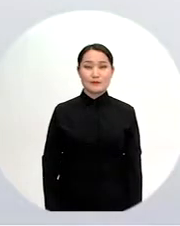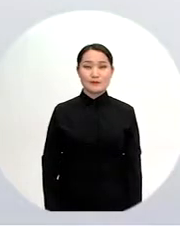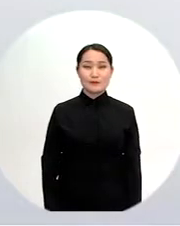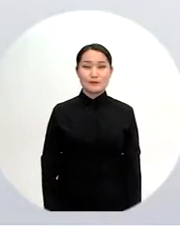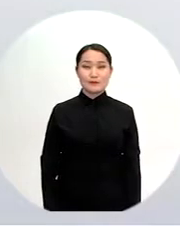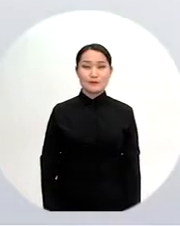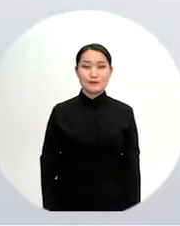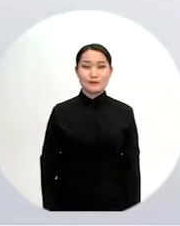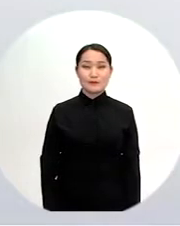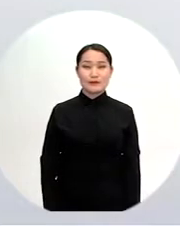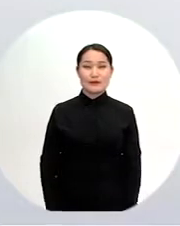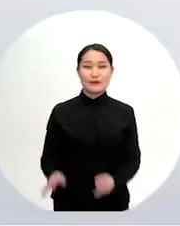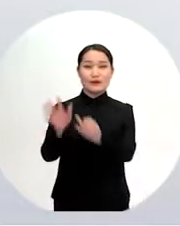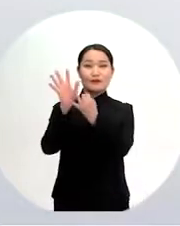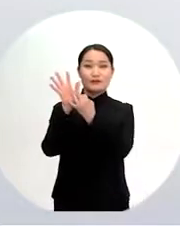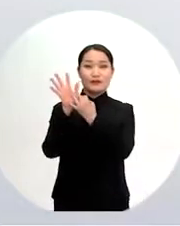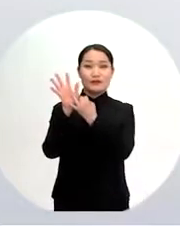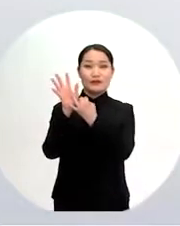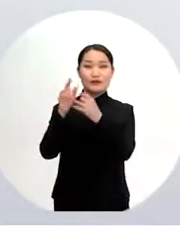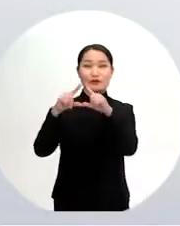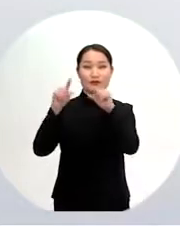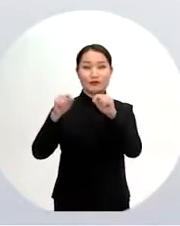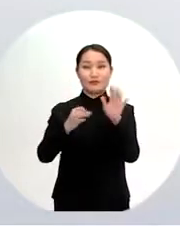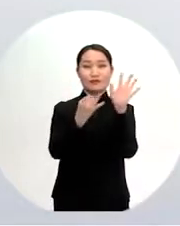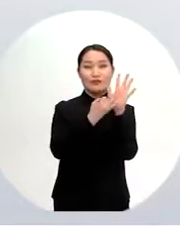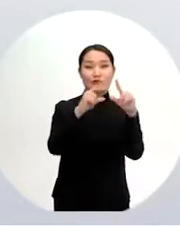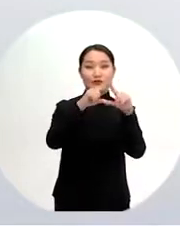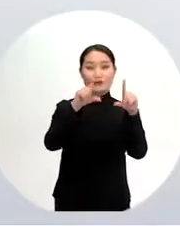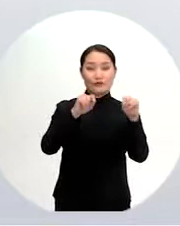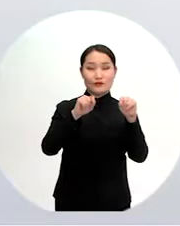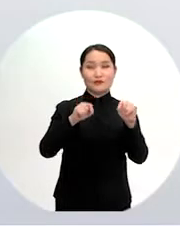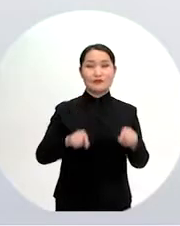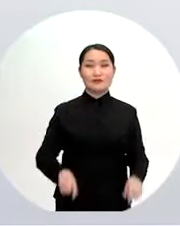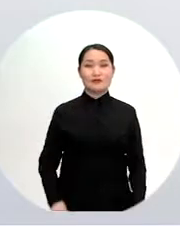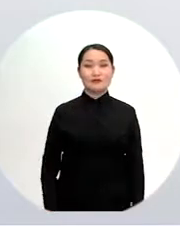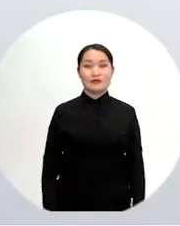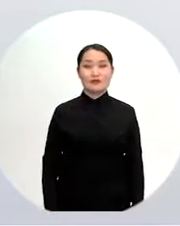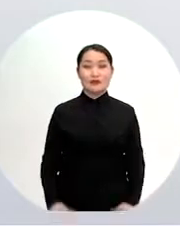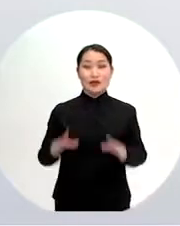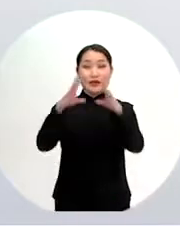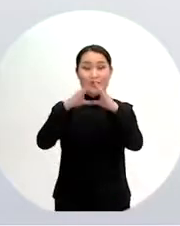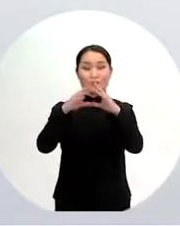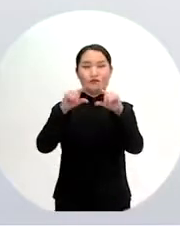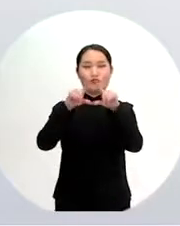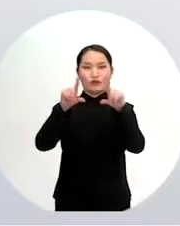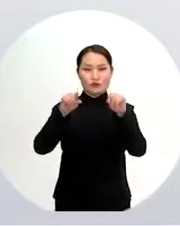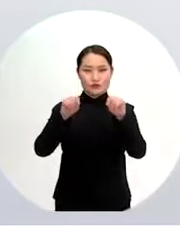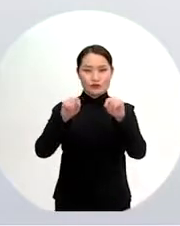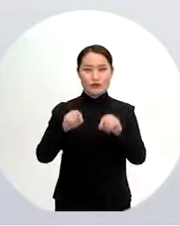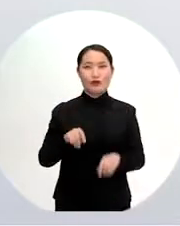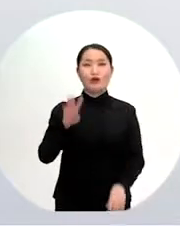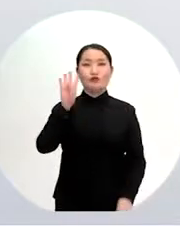7 дөрвөлжин, 7 дөрвөлжин. 10 дөрвөлжин